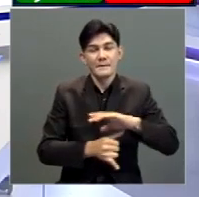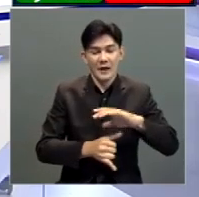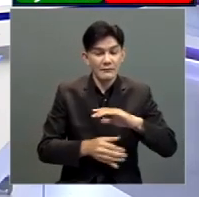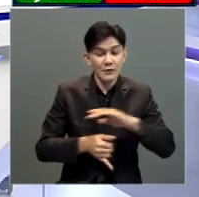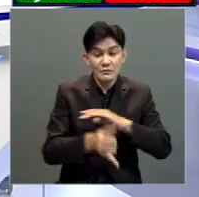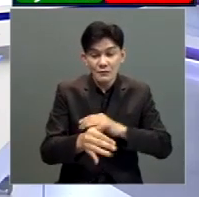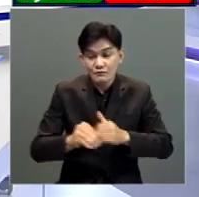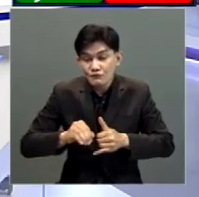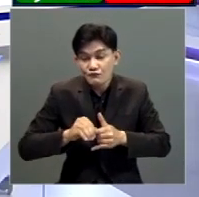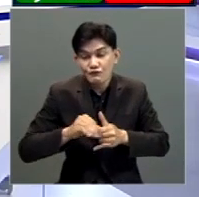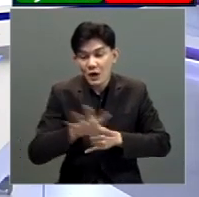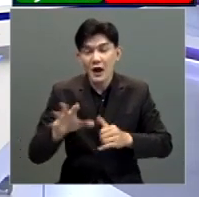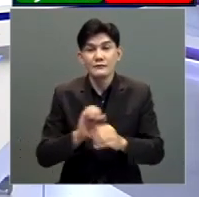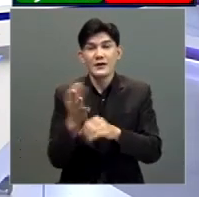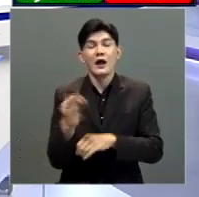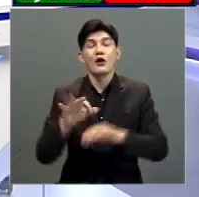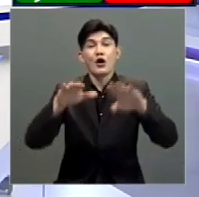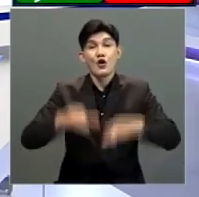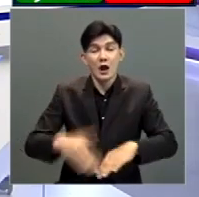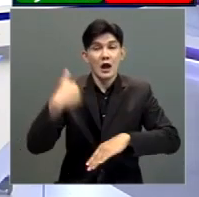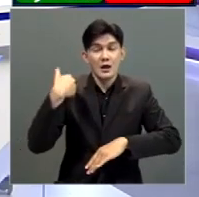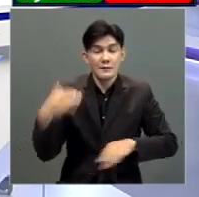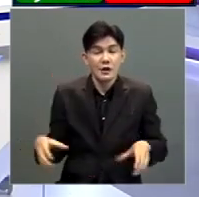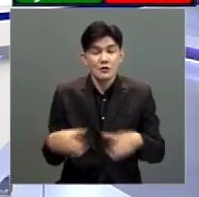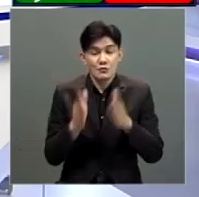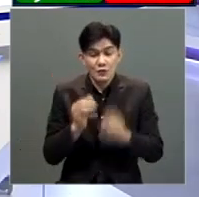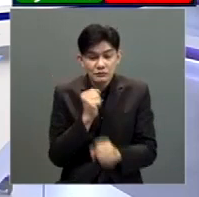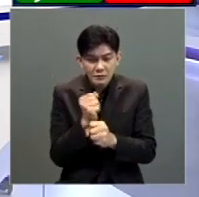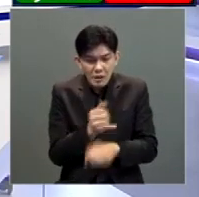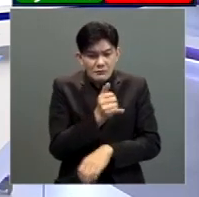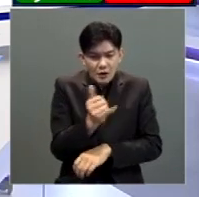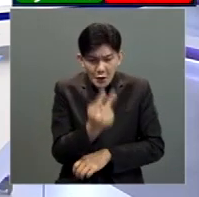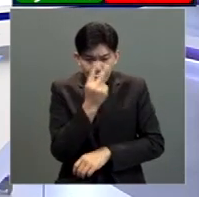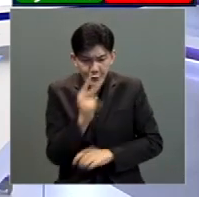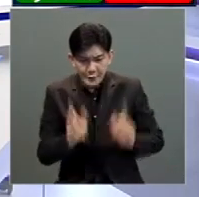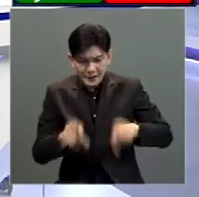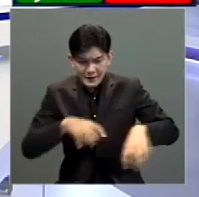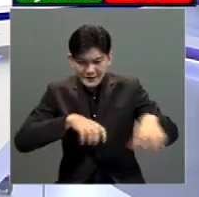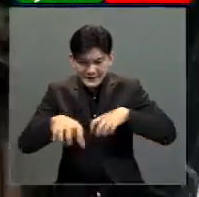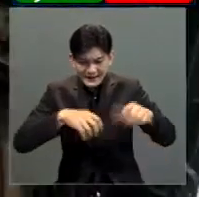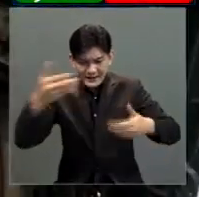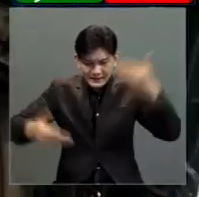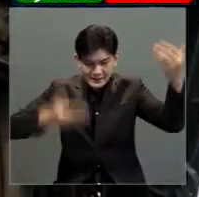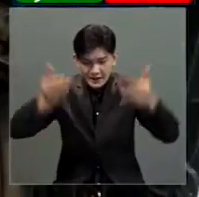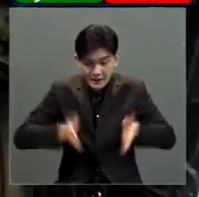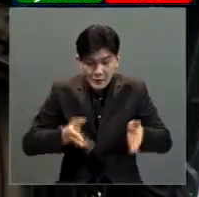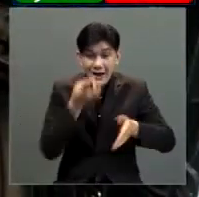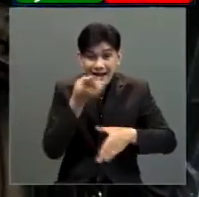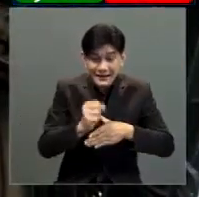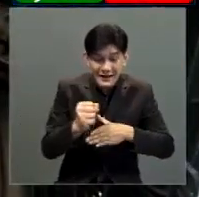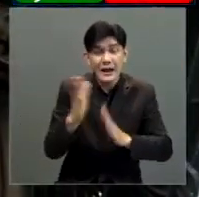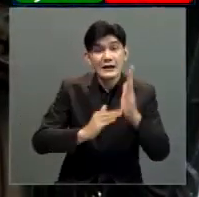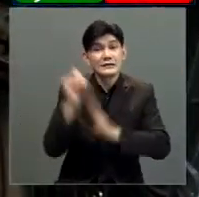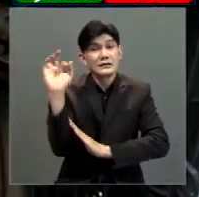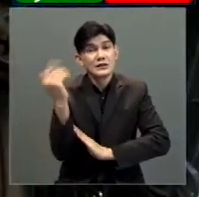เสี่ยงในการแพร่กระจายของโควิด-19 เราส่งทีมงานไปดูจุดที่เคยมีการจัดงานนะคะไม่ว่าจะเป็นถนนข้าวสารสีล